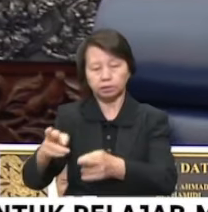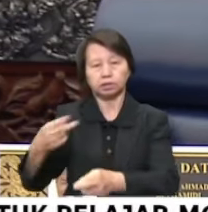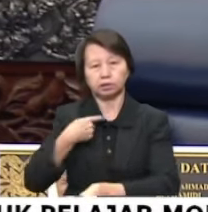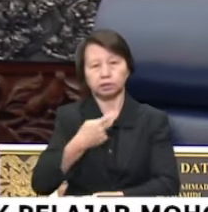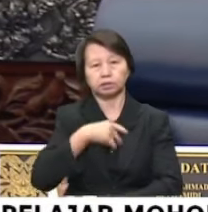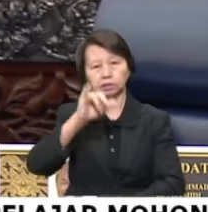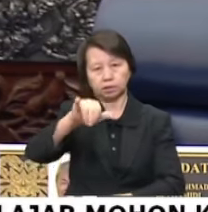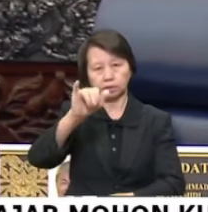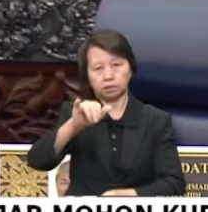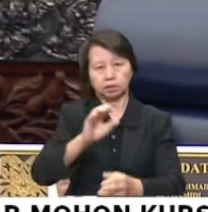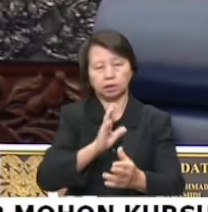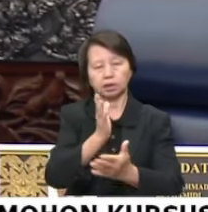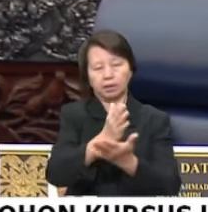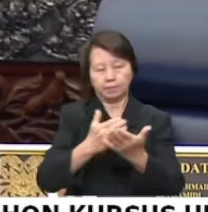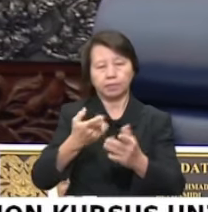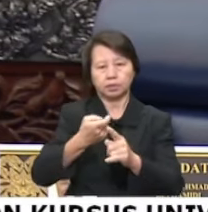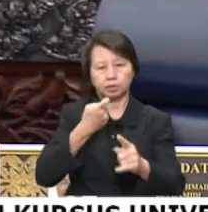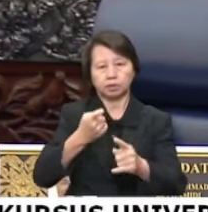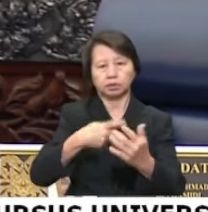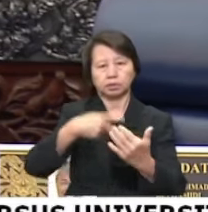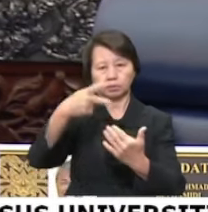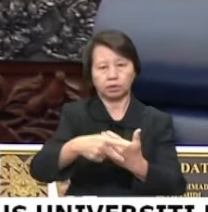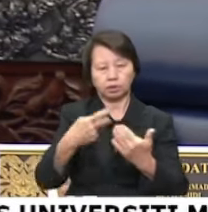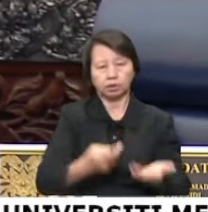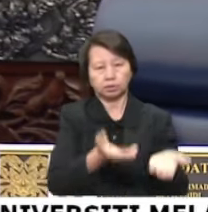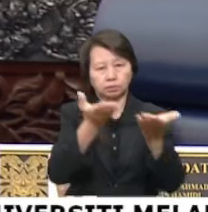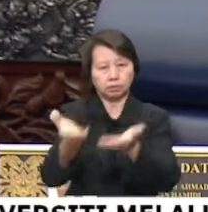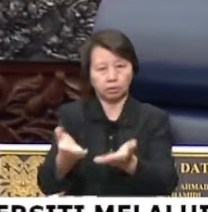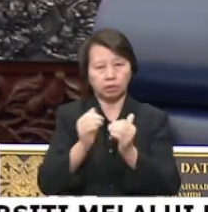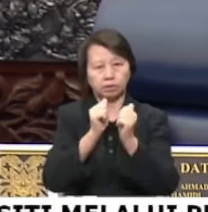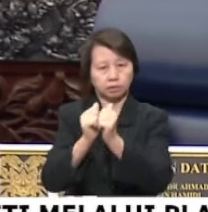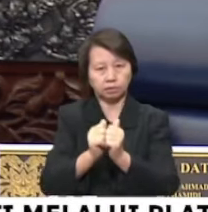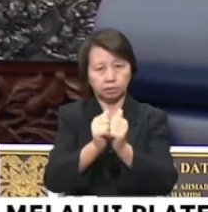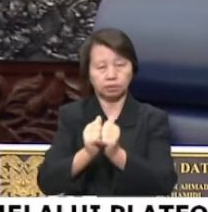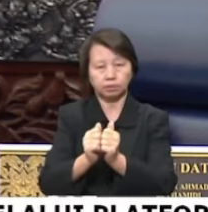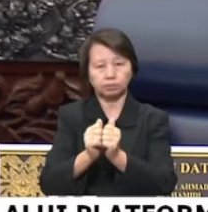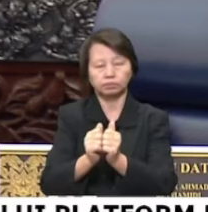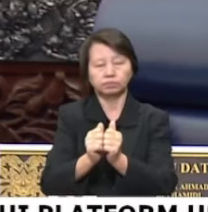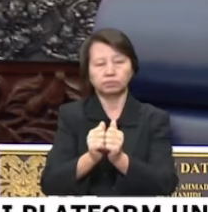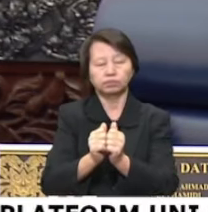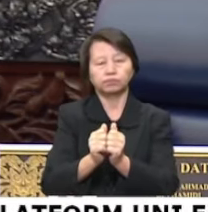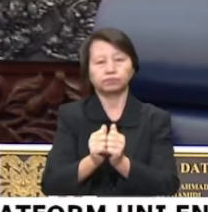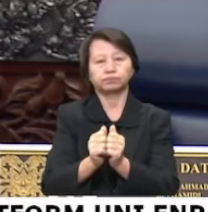is part of the program, insyaAllah, yang kita bawakan bersama. On